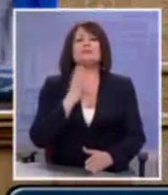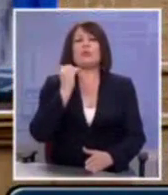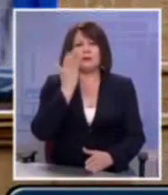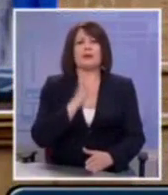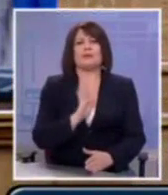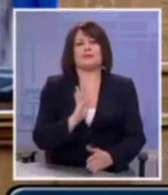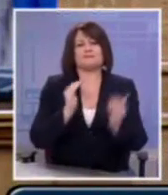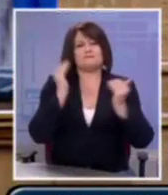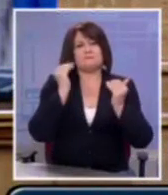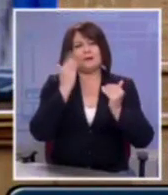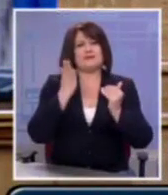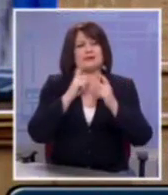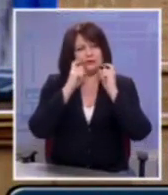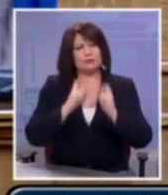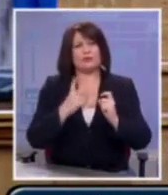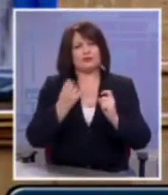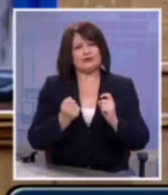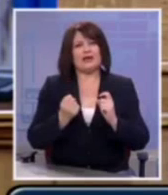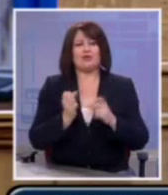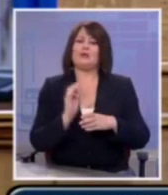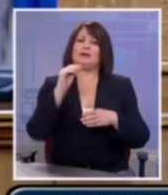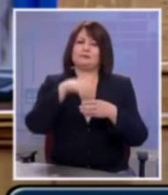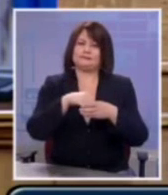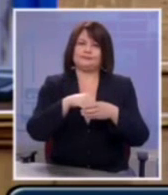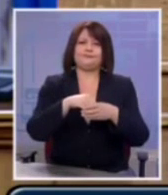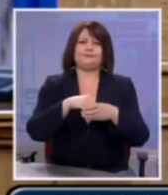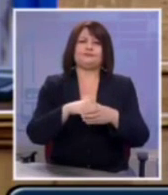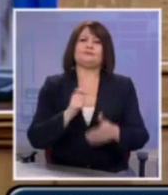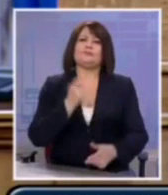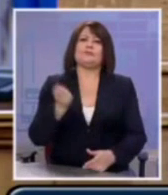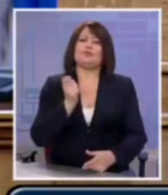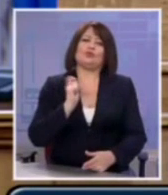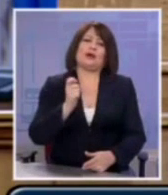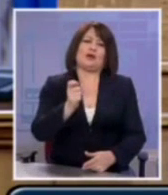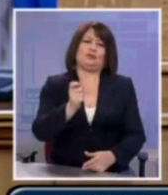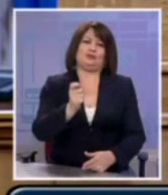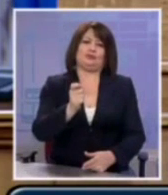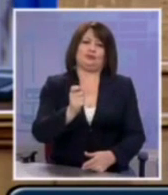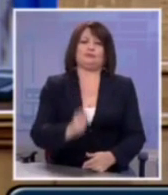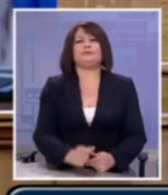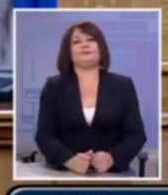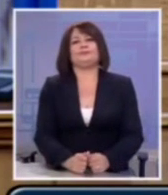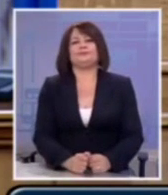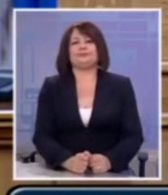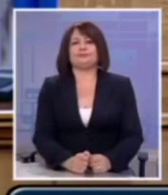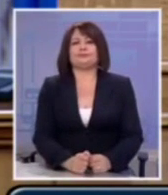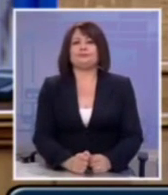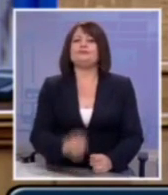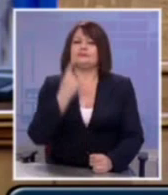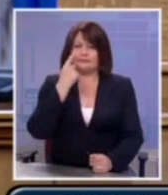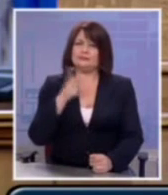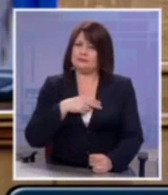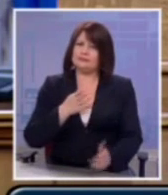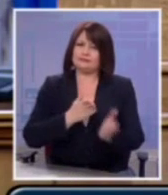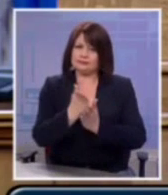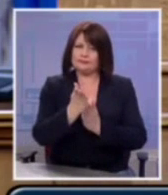αμφισβήτησαν την υποχρέωση να συμμετάσχουν στην αποπληρωμή αυτού του χρέους. Δικαιώνουν